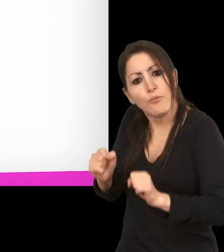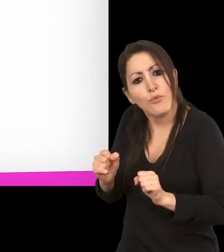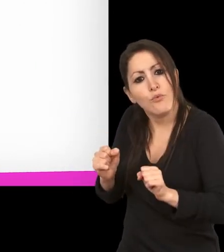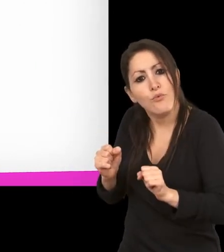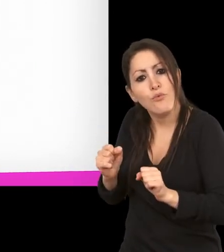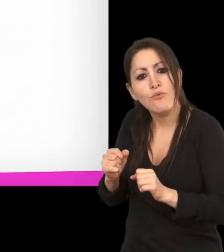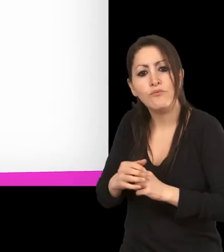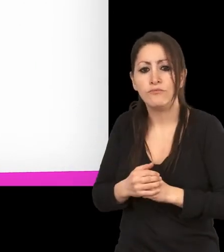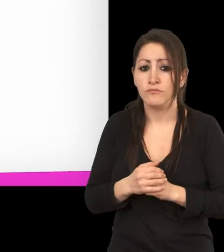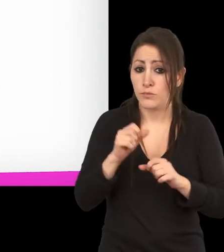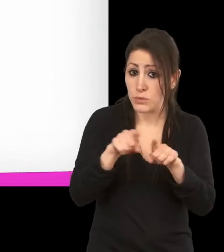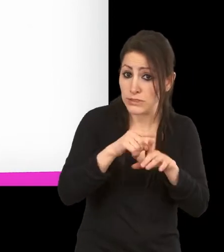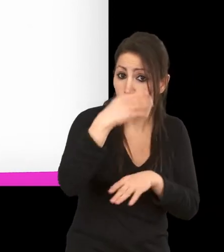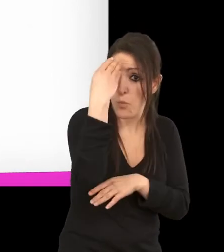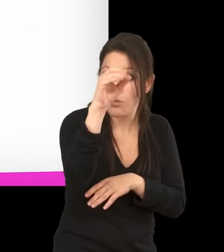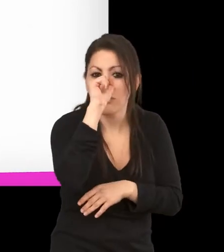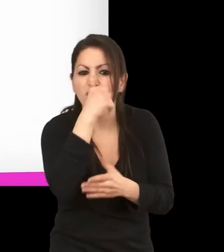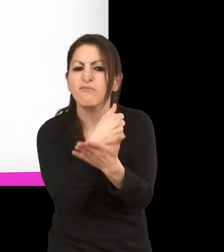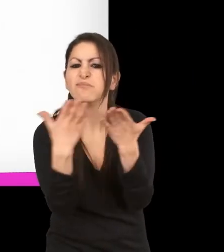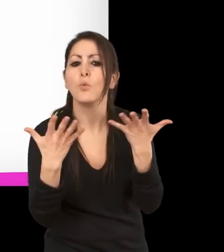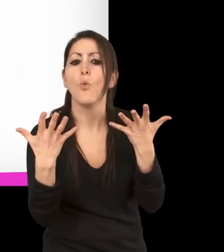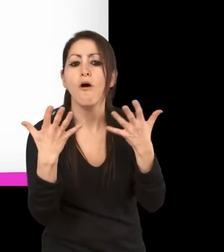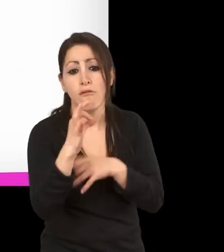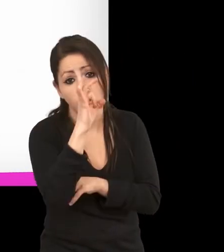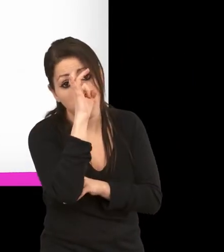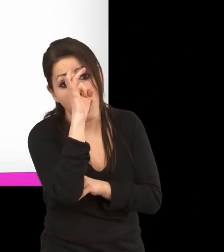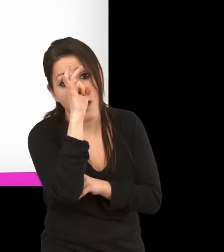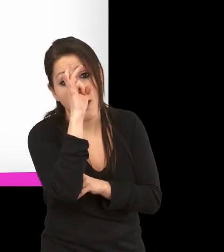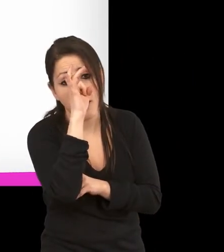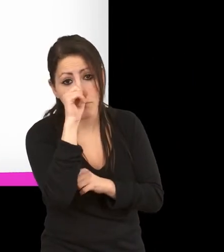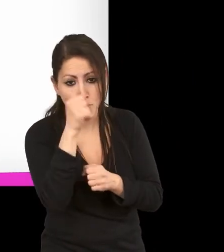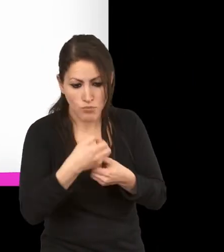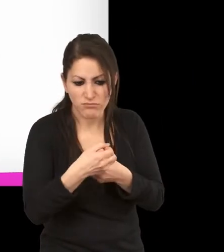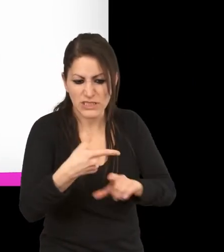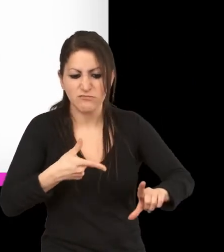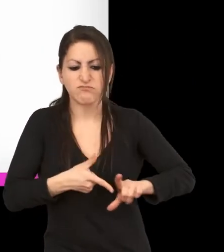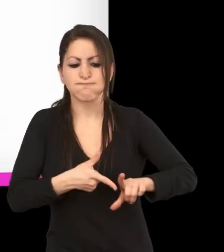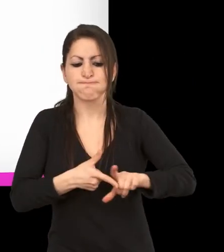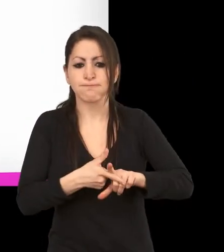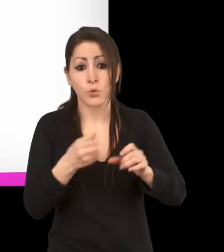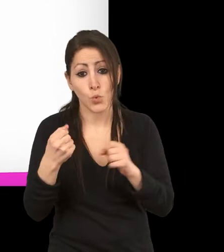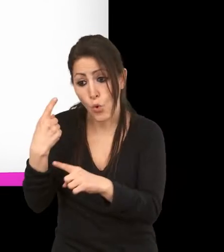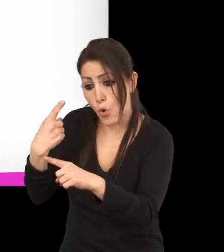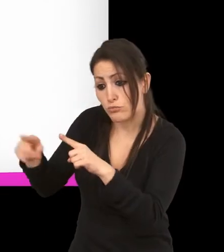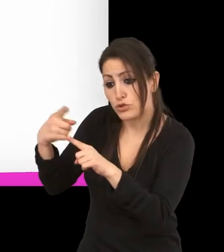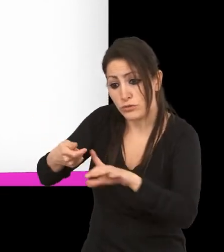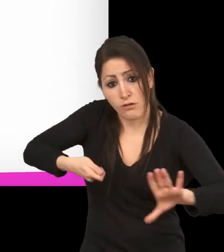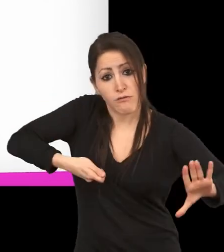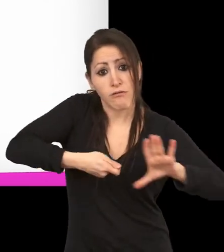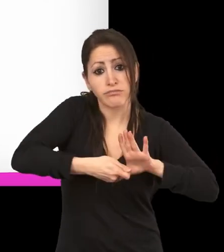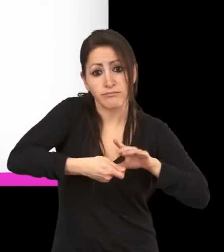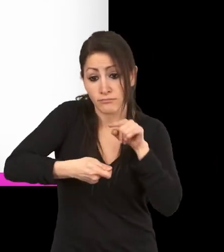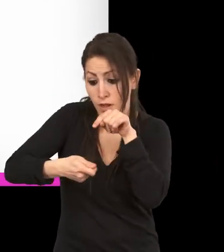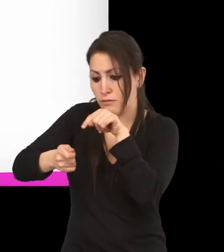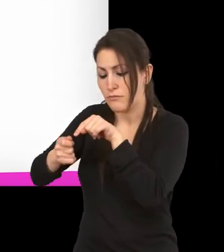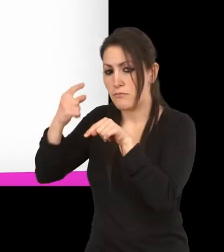des doigts ou avec le sexe de l'homme. Il peut exister d'autres façons d'avoir un rapport sexuel, comme la pénétration anale ou avec un objet, pour lesquels il